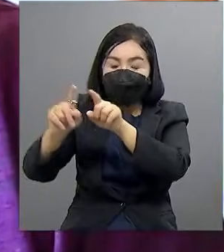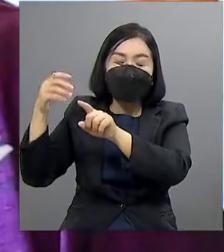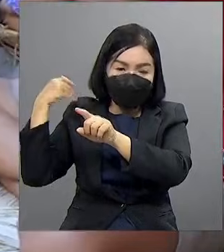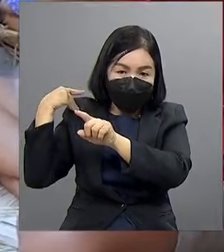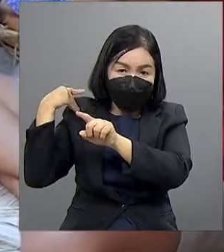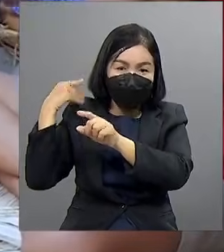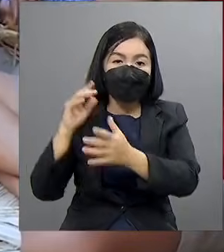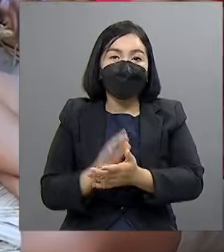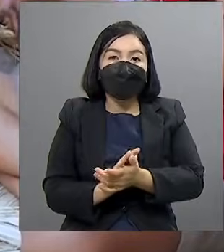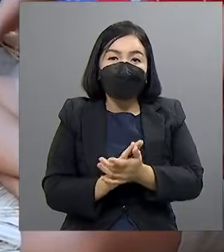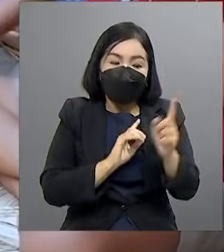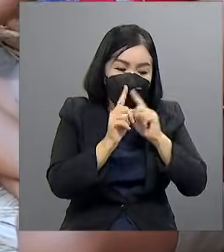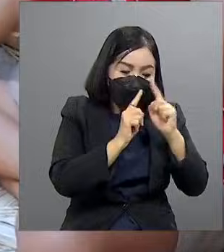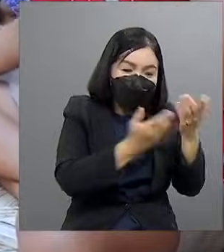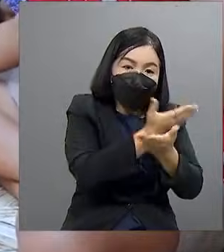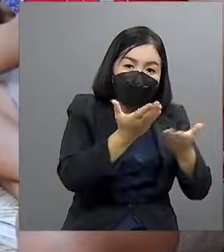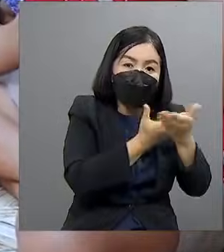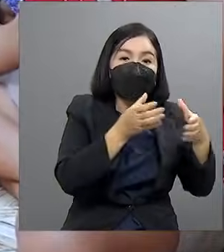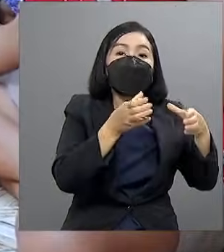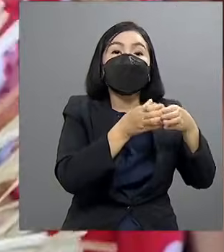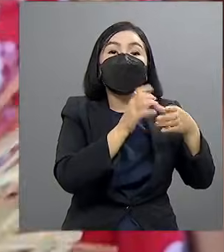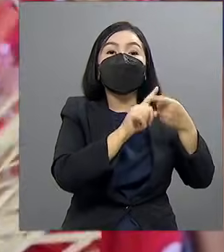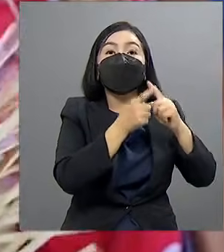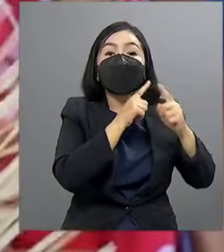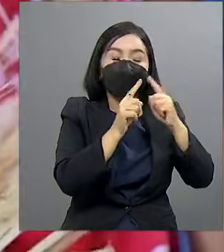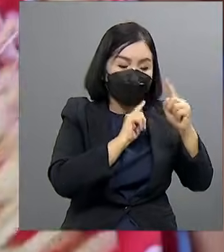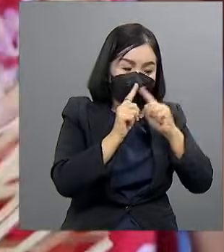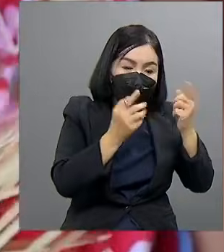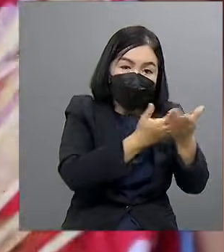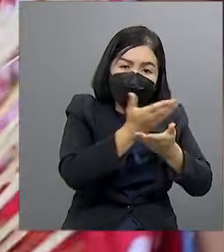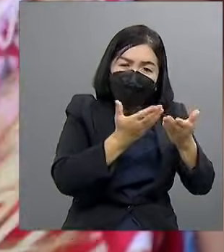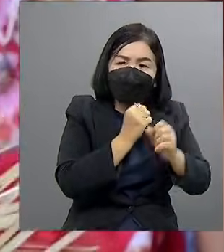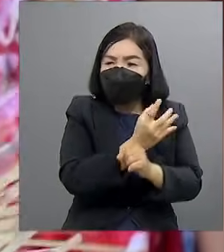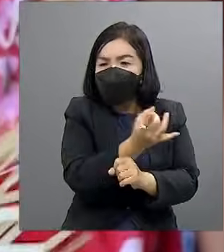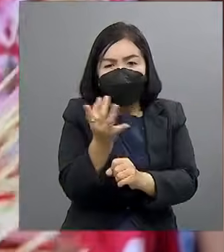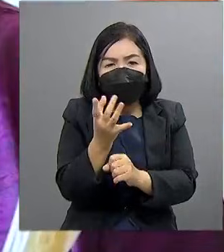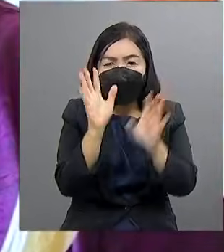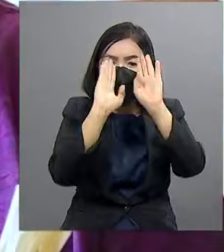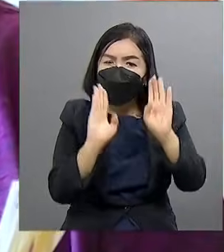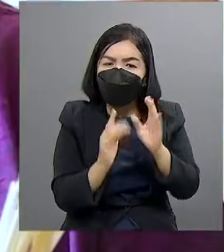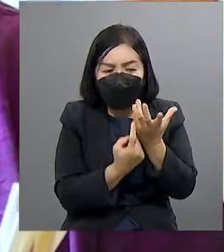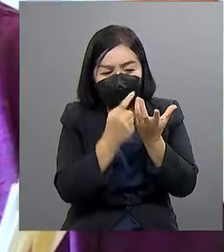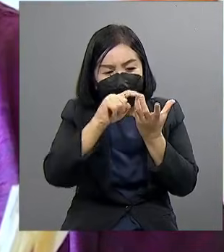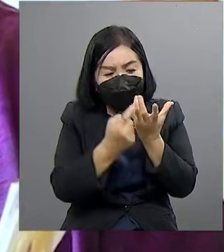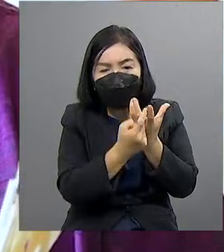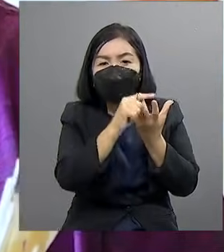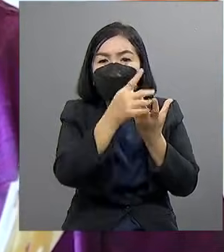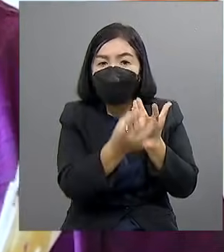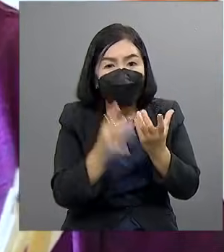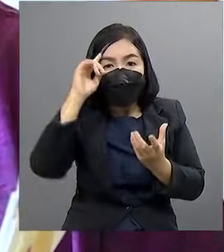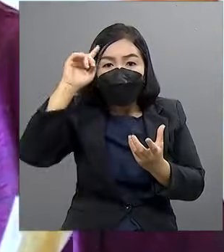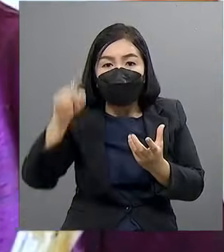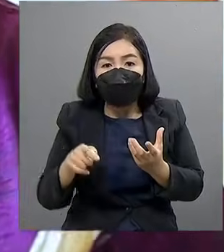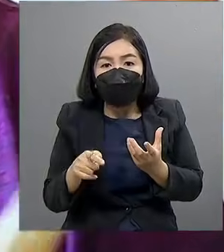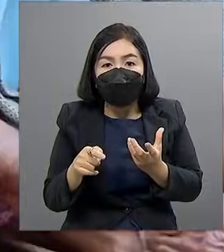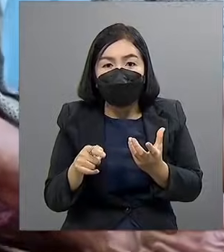ารณากันกับหมู่เอารวมกลุ่มกันเขาจะเห็นแบบใดแบบใดนะถ้าว่าเป็นนี่ยากค่ะถ้าเป็น